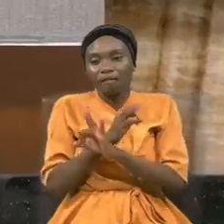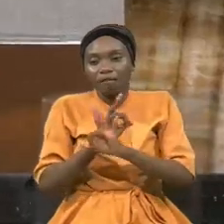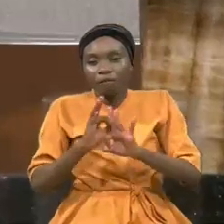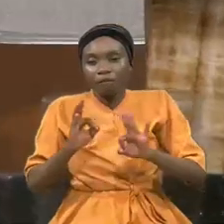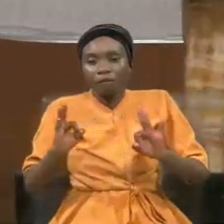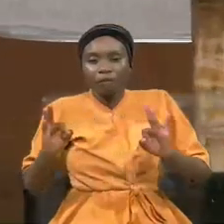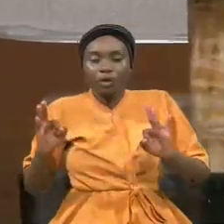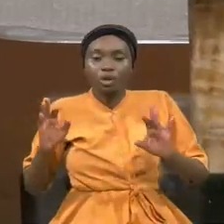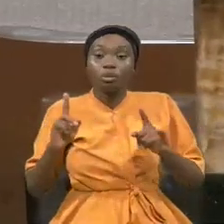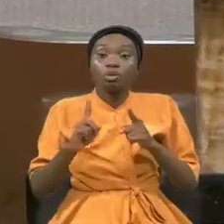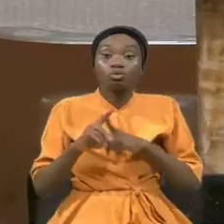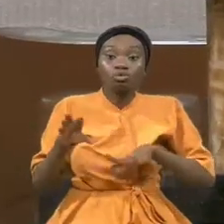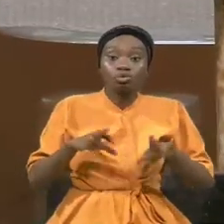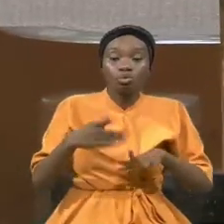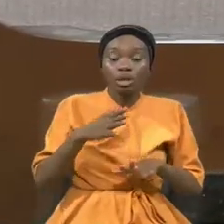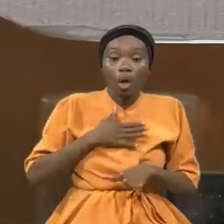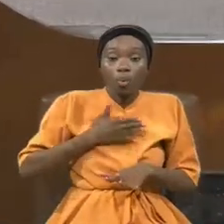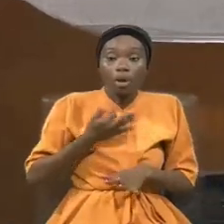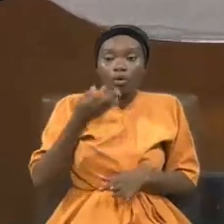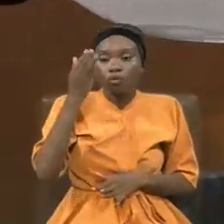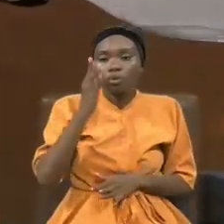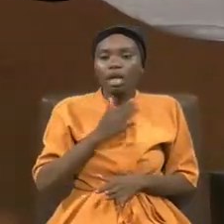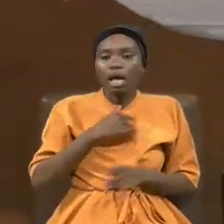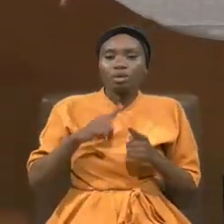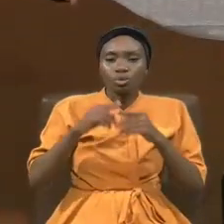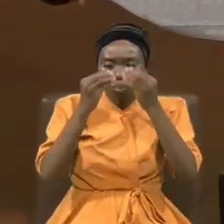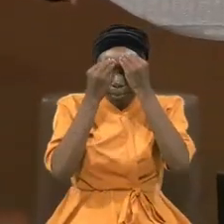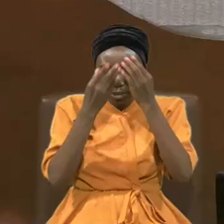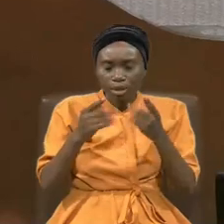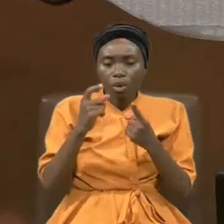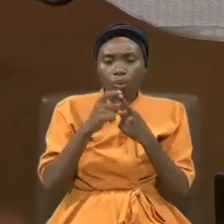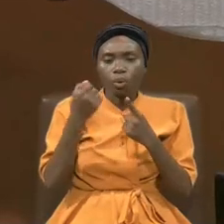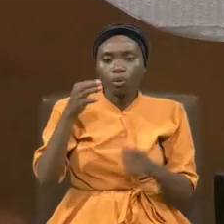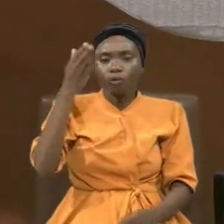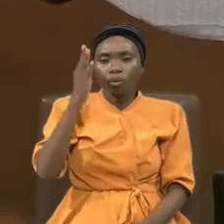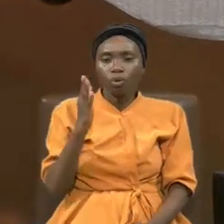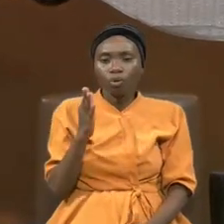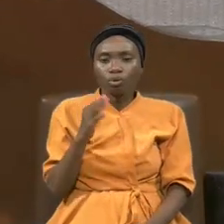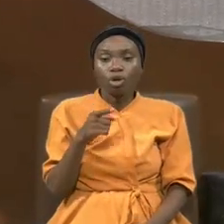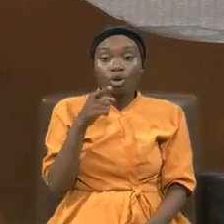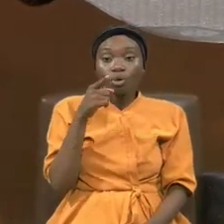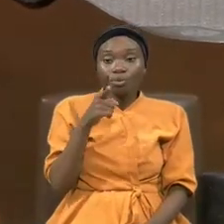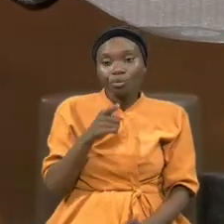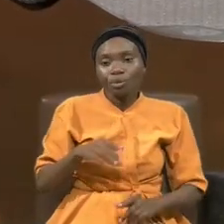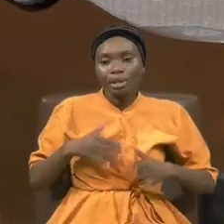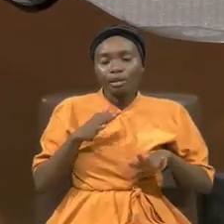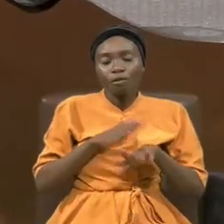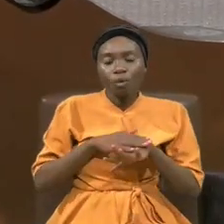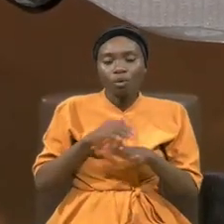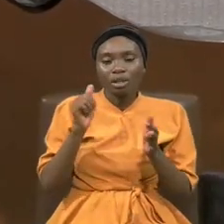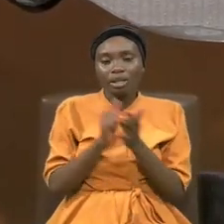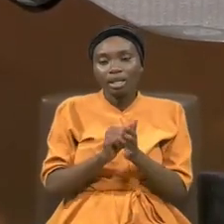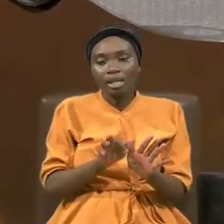liberté de faire la volonté de Dieu et d'obéir à la parole de Dieu. Vous vivez par